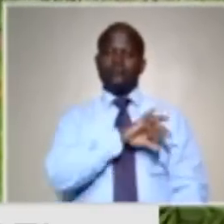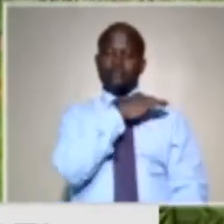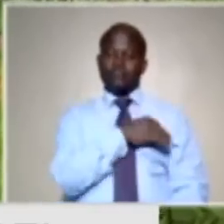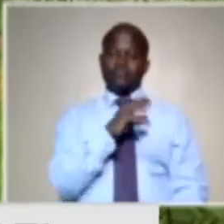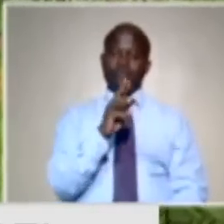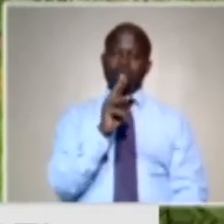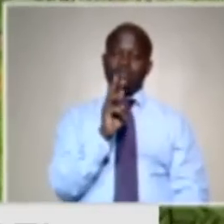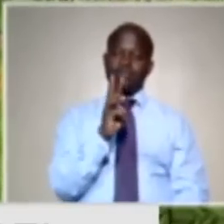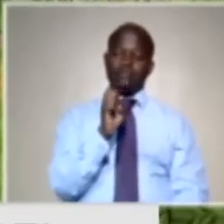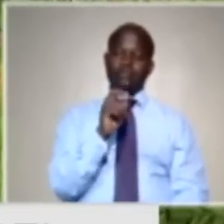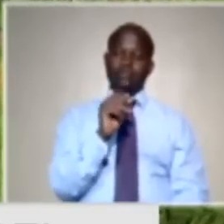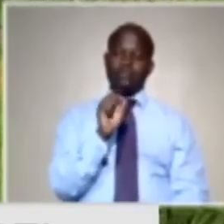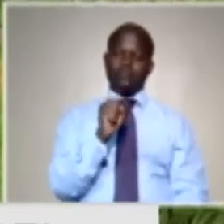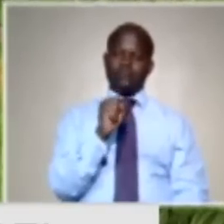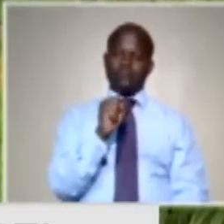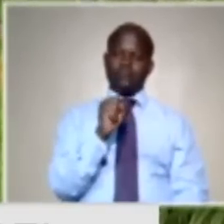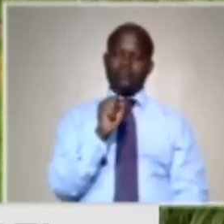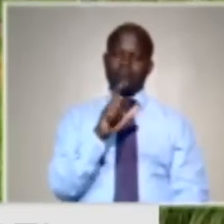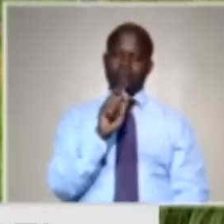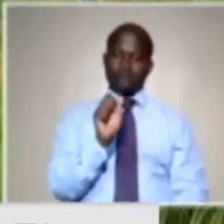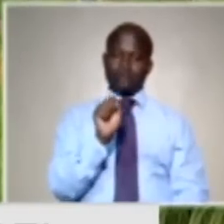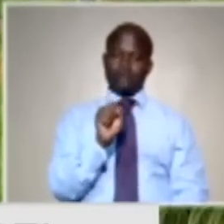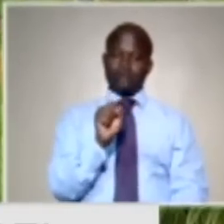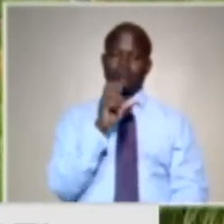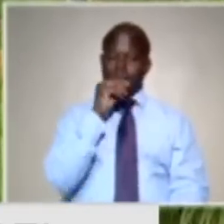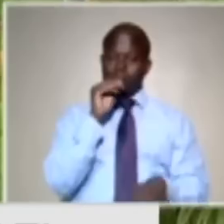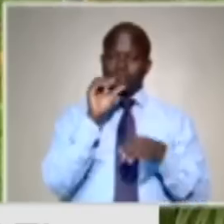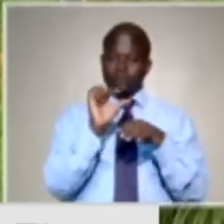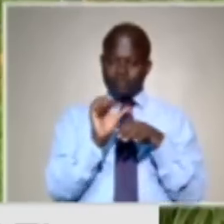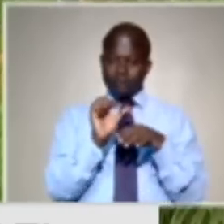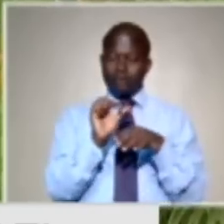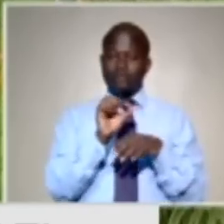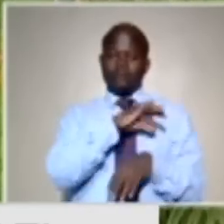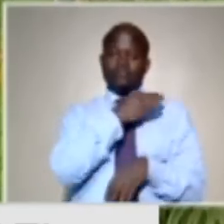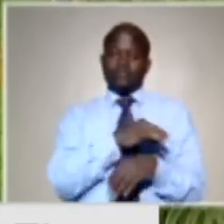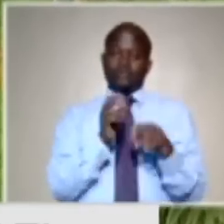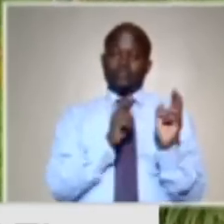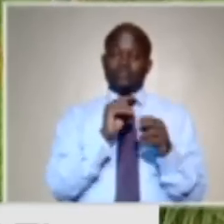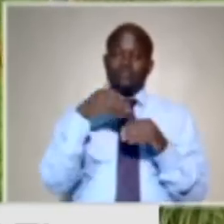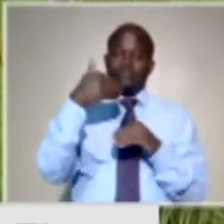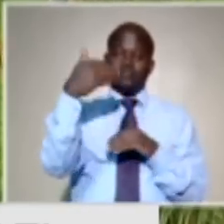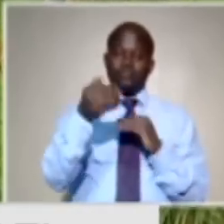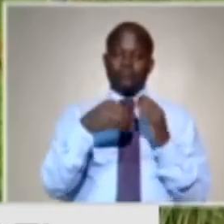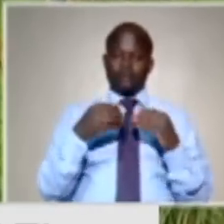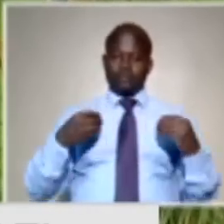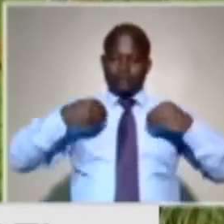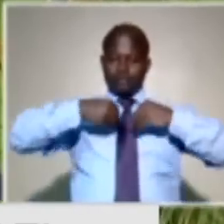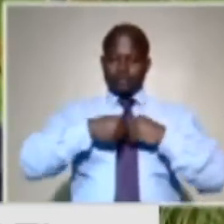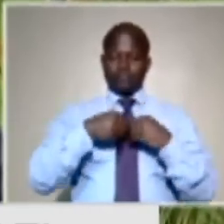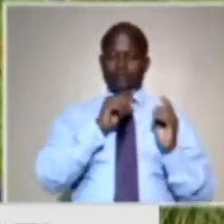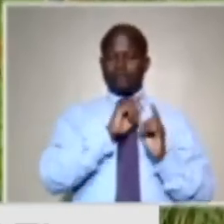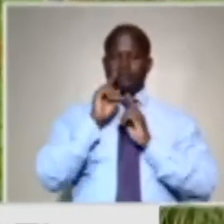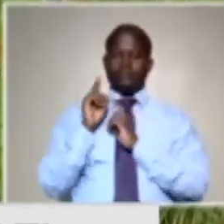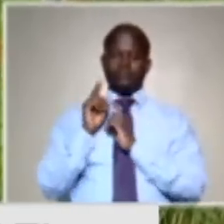Munyeshyaka iyo tumuvuga tujye tugenda gace tuvuga ibikorwa bye. Padiri ni umuntu umunsi kundi yarabanje yambara teni militeri.